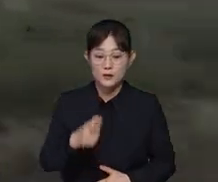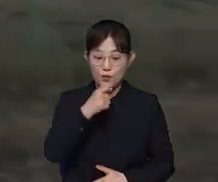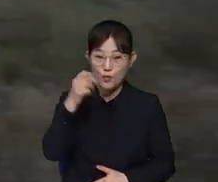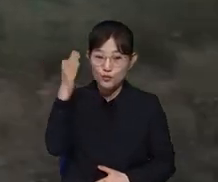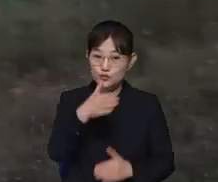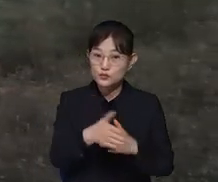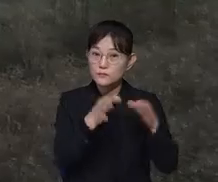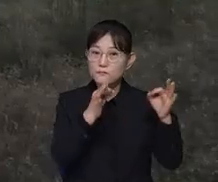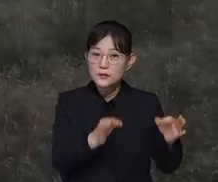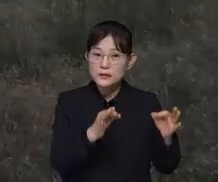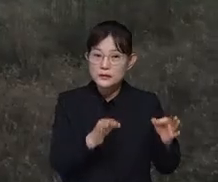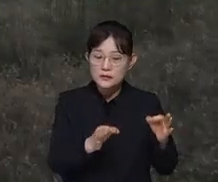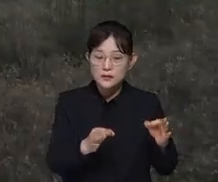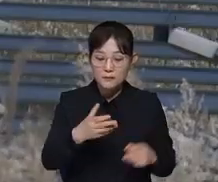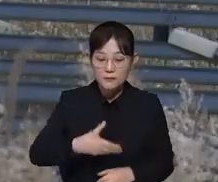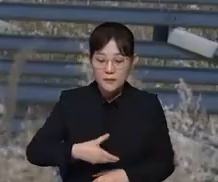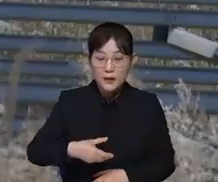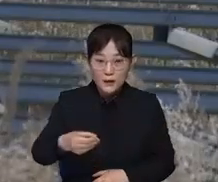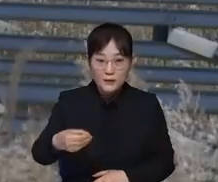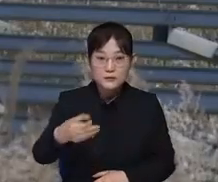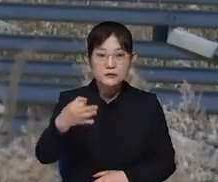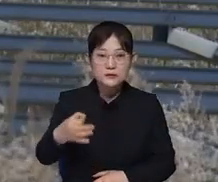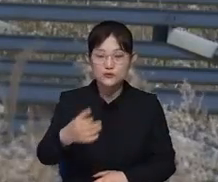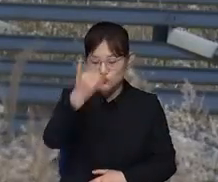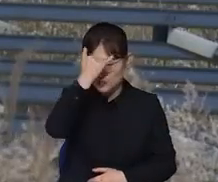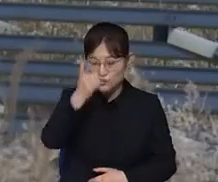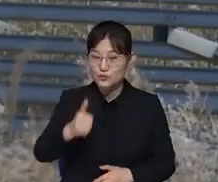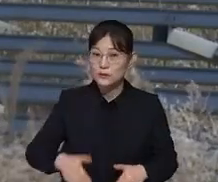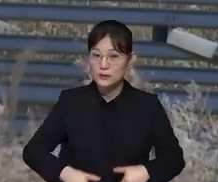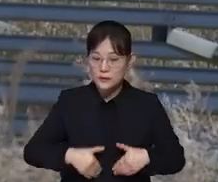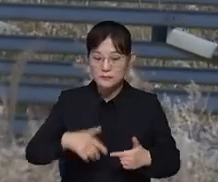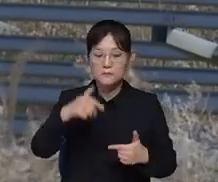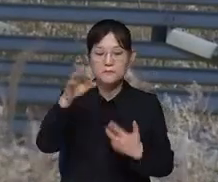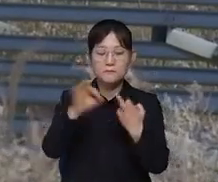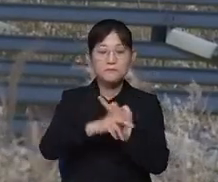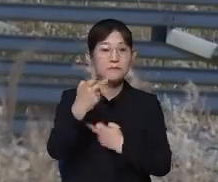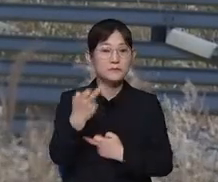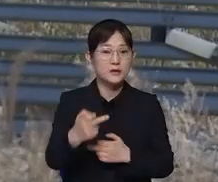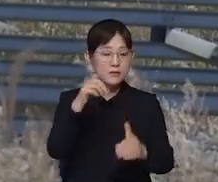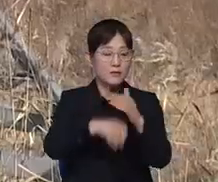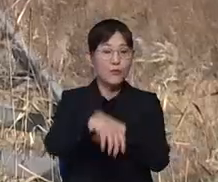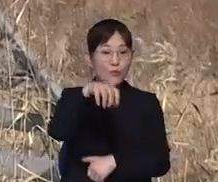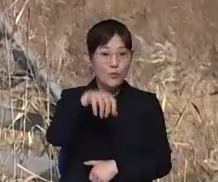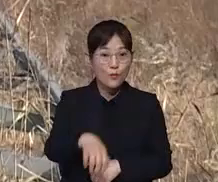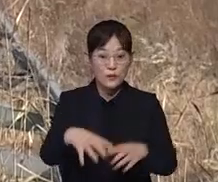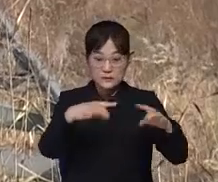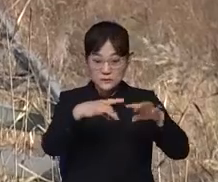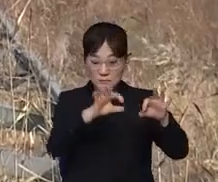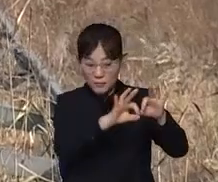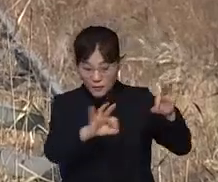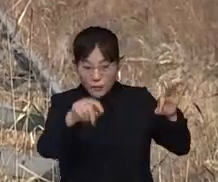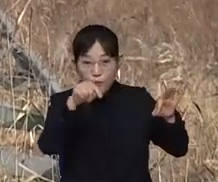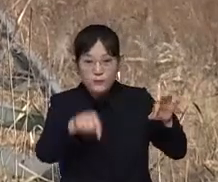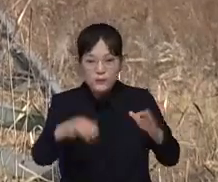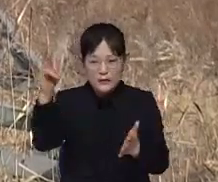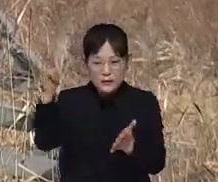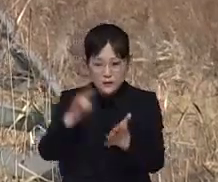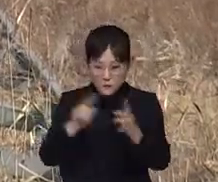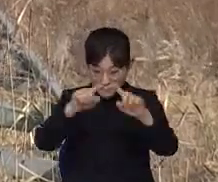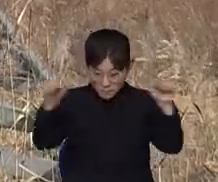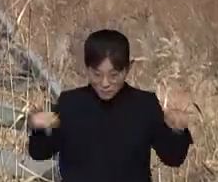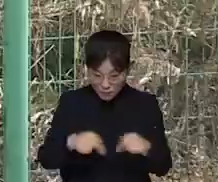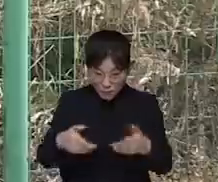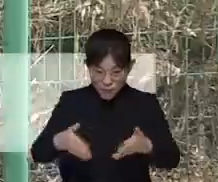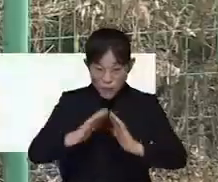여수수협이 사업자금을 대출해준 충남 서산의 한 태양광 발전 사업 부지입니다. 송신 선로도 태양광 패널도 설치되지 않은